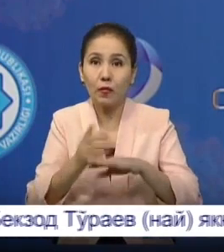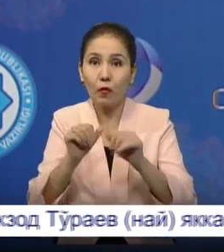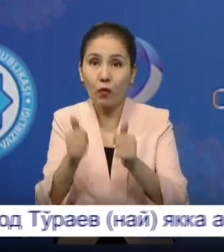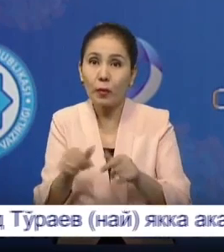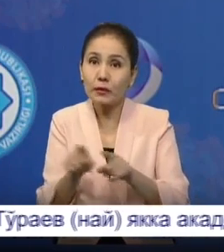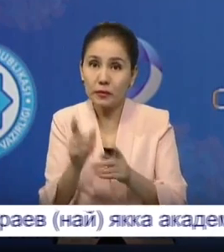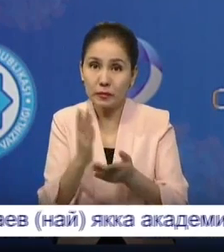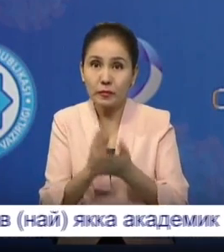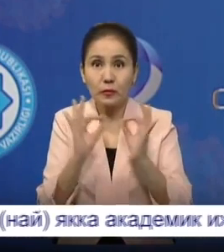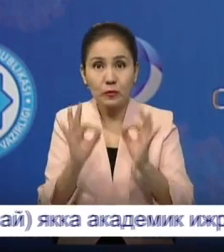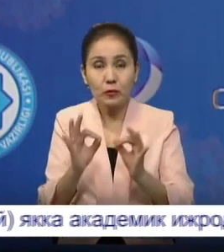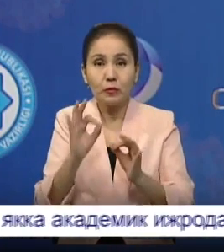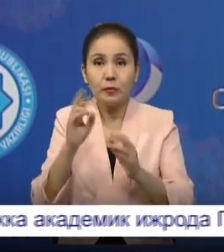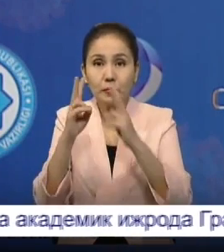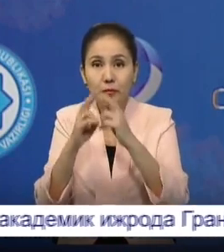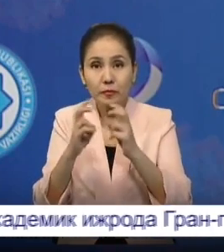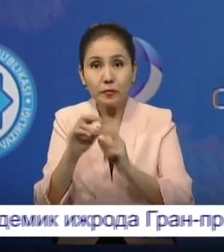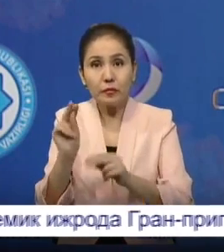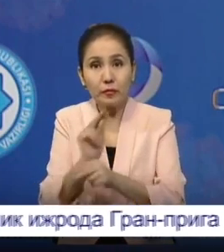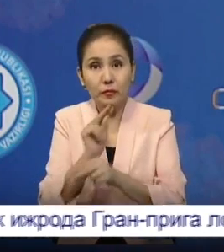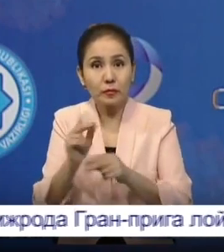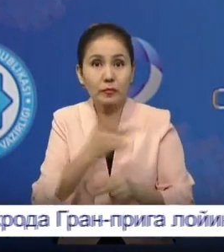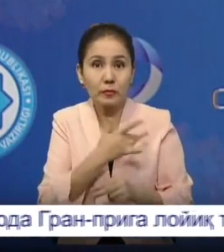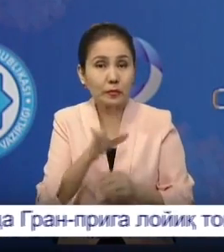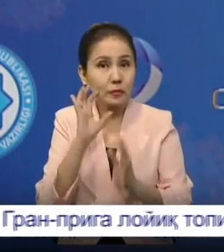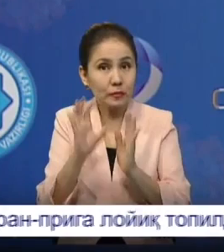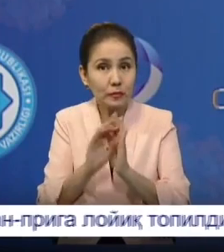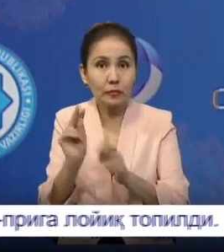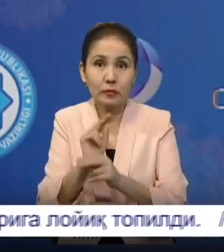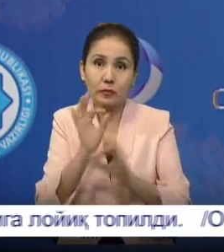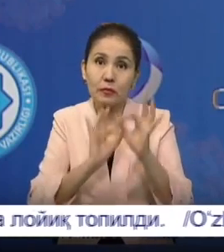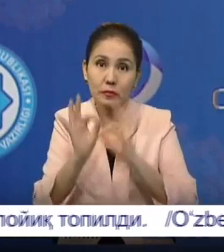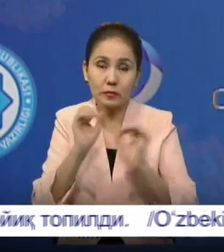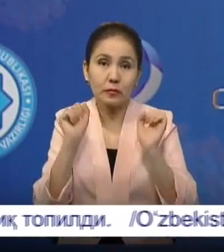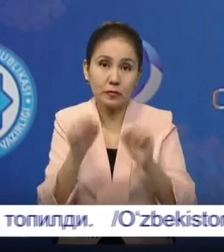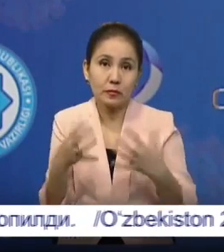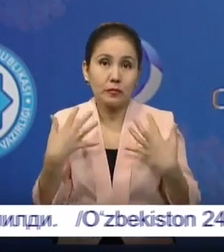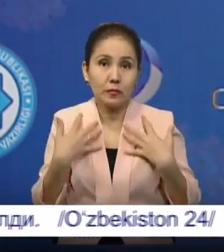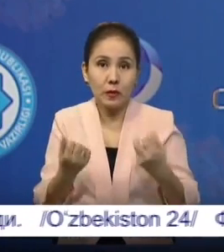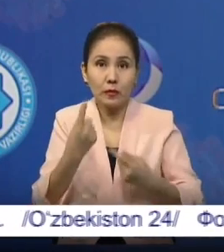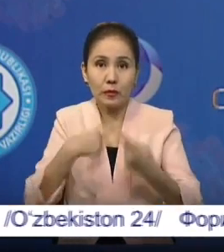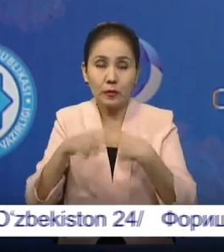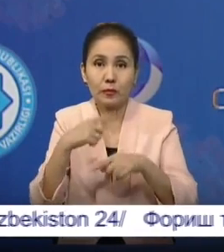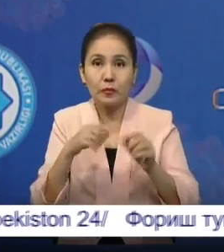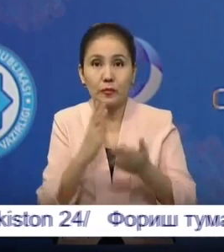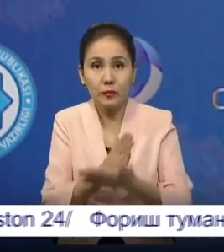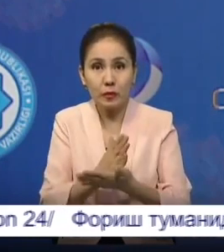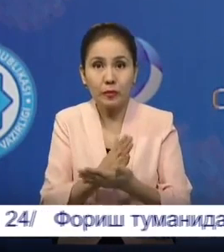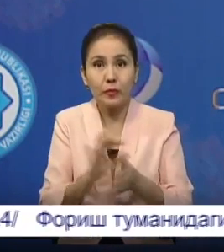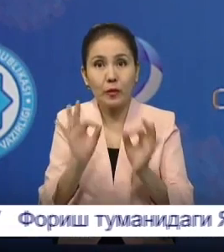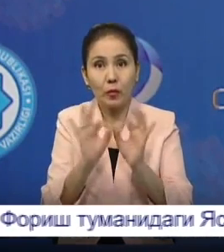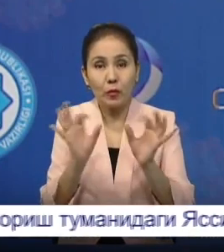to'g'ri tashxis qo'yilib, muolajalarga qat'iy rioya qilsalar, darddan forig' bo'lib, yana sog'lom hayotga qaytishmoqda.